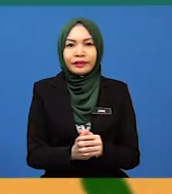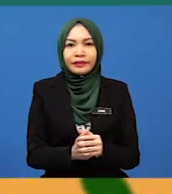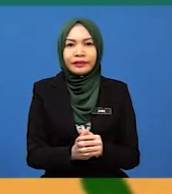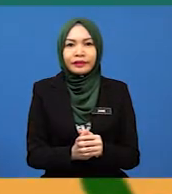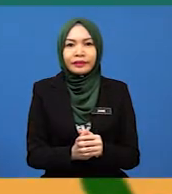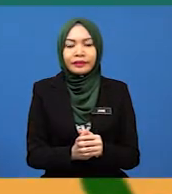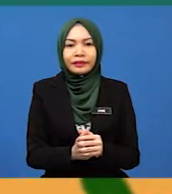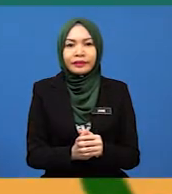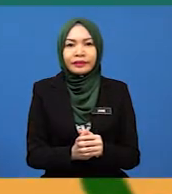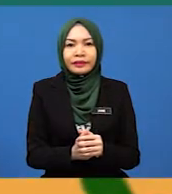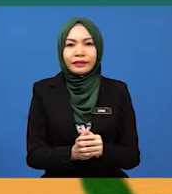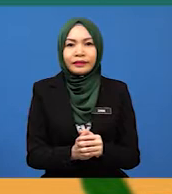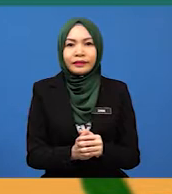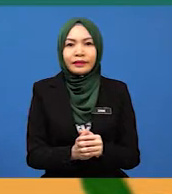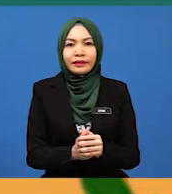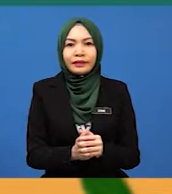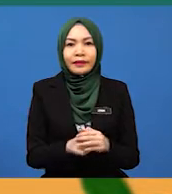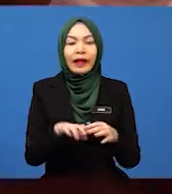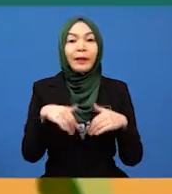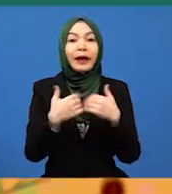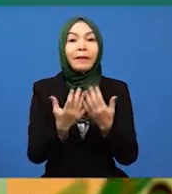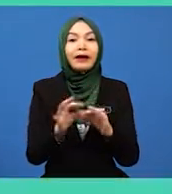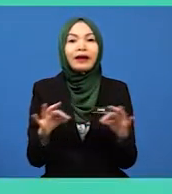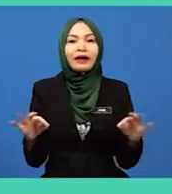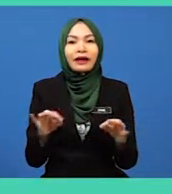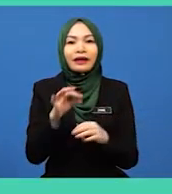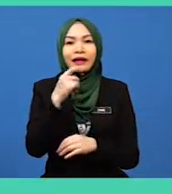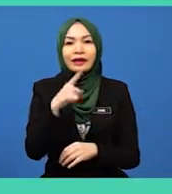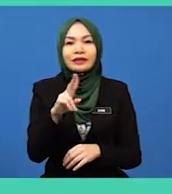Bagaimanakah pula ayat seruan dalam perenggan kelima?